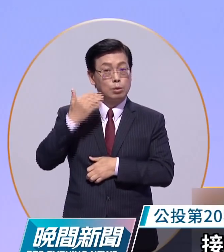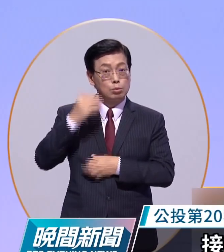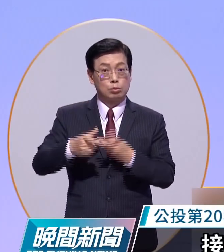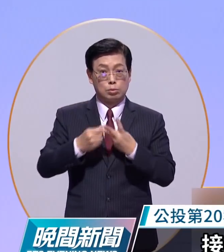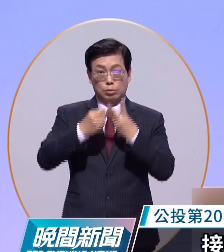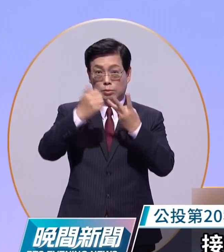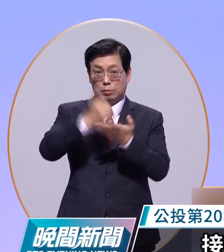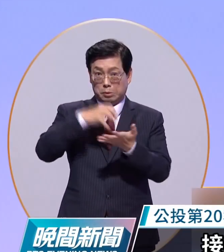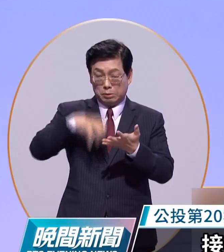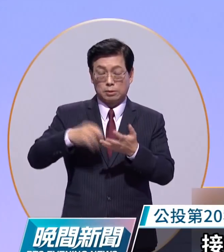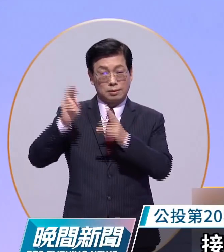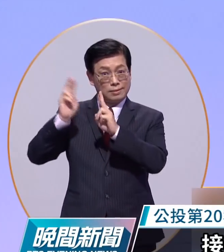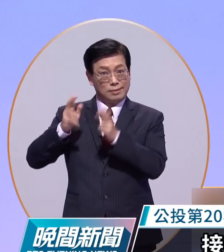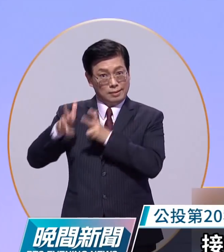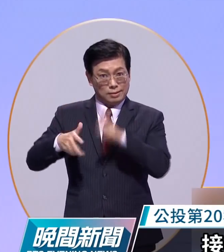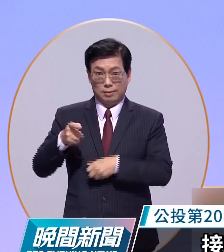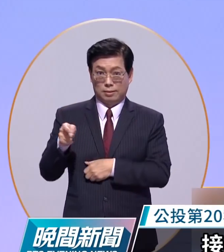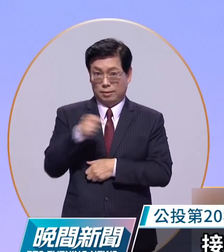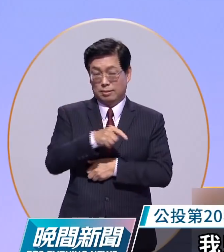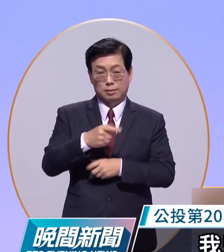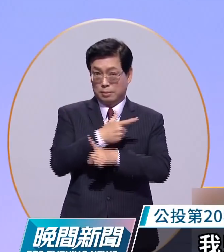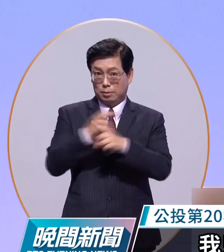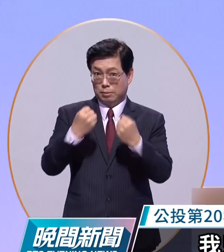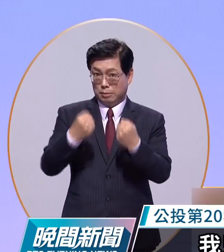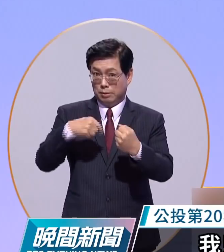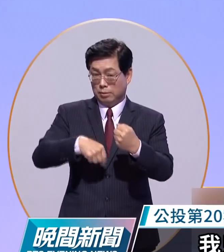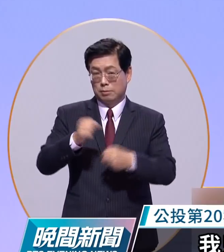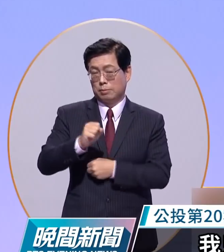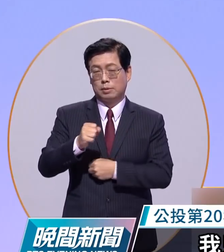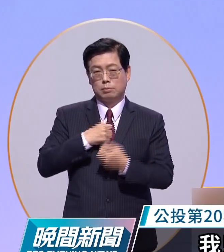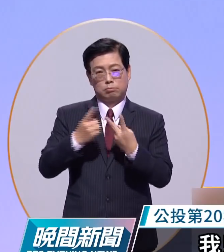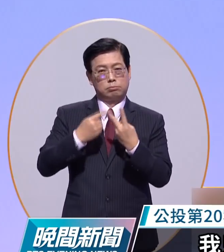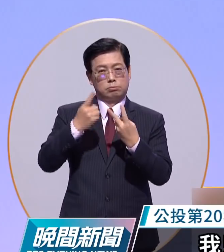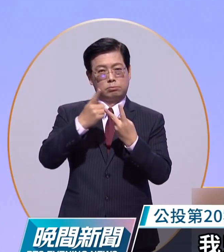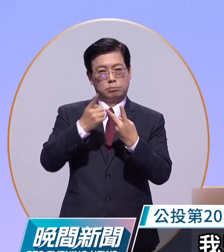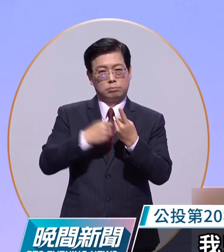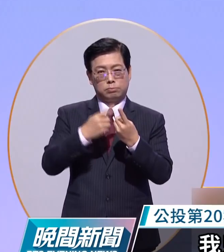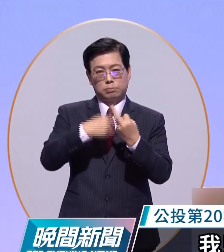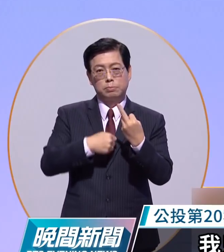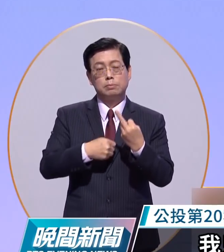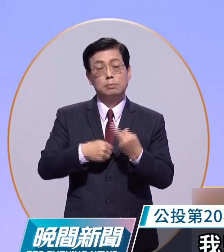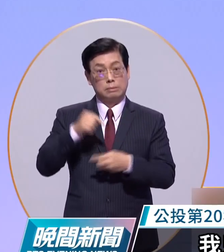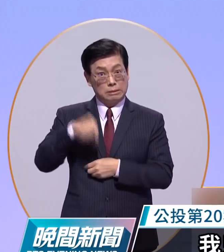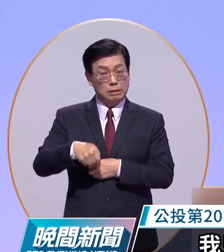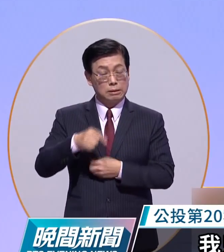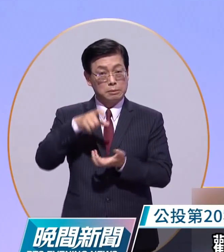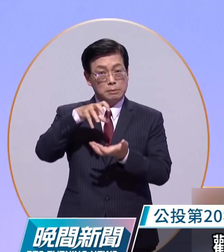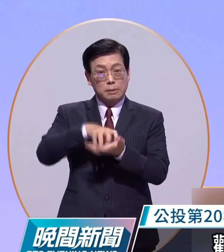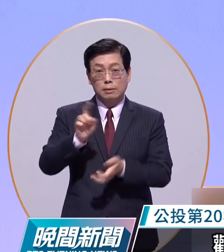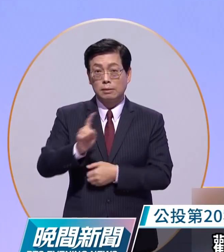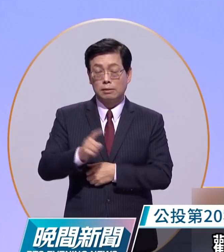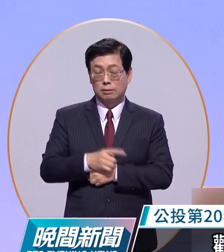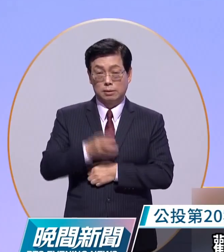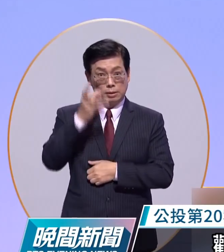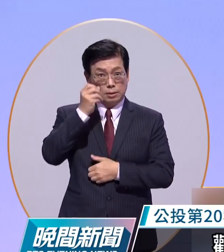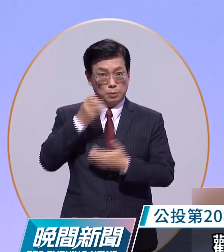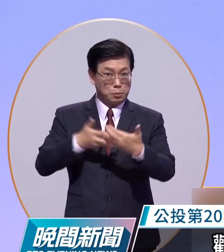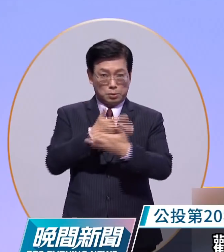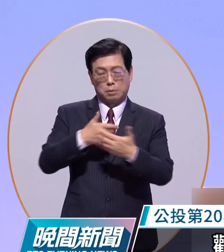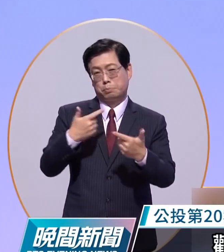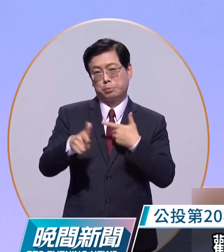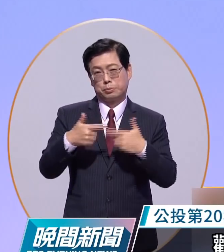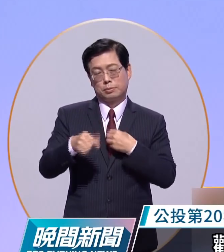站和高原电厂不能通通给我，我只能接受一个。这句话也证实了观塘真的不